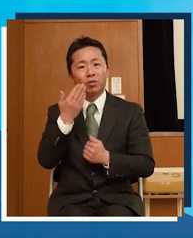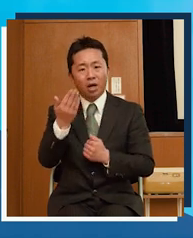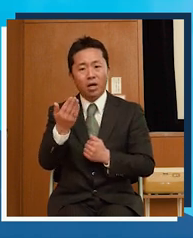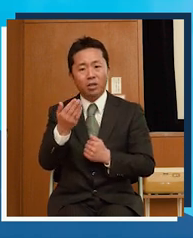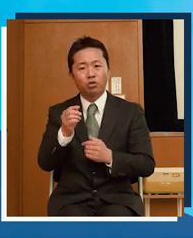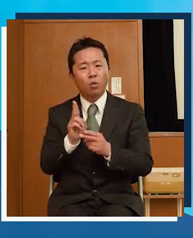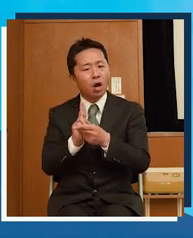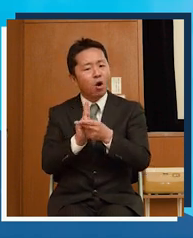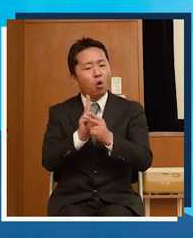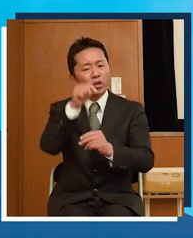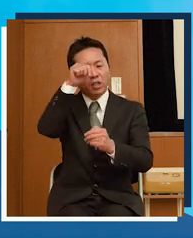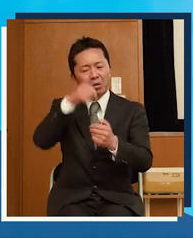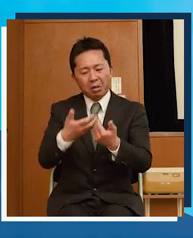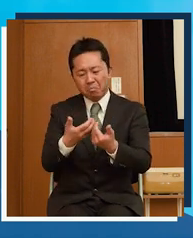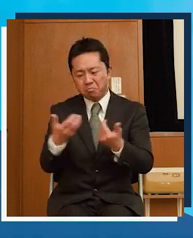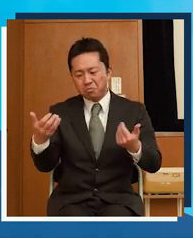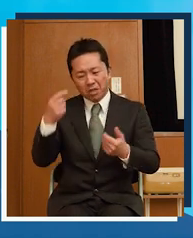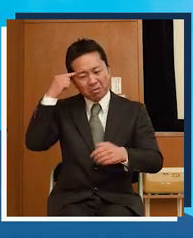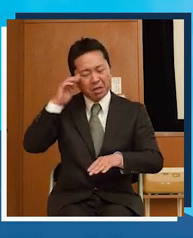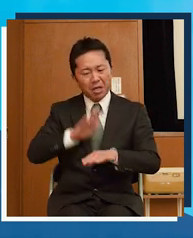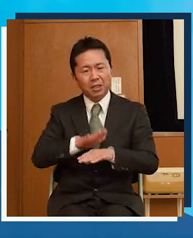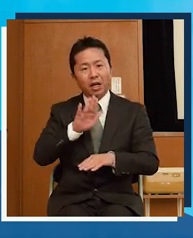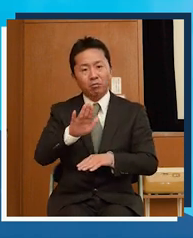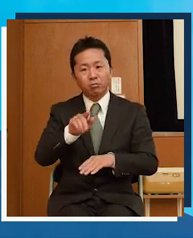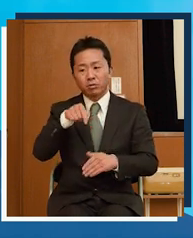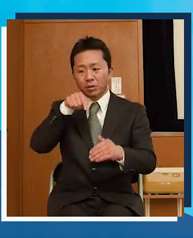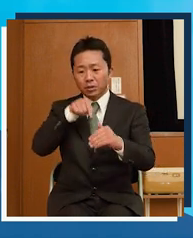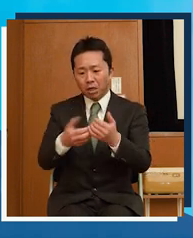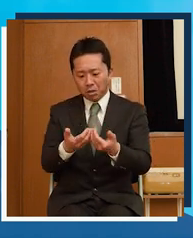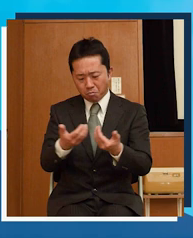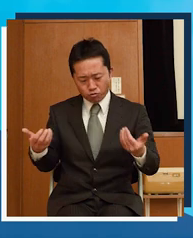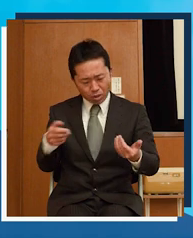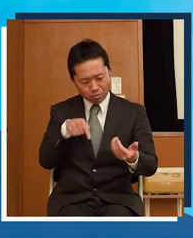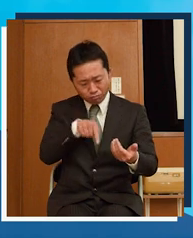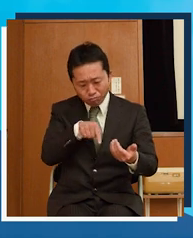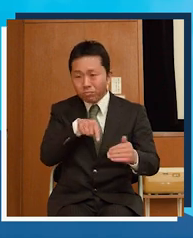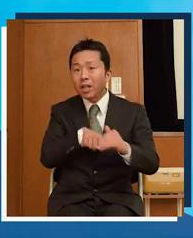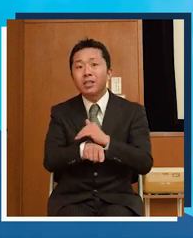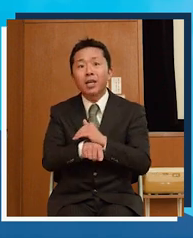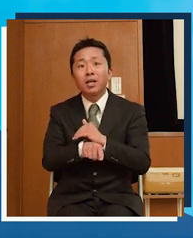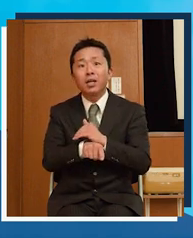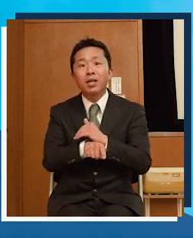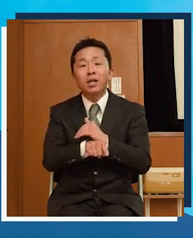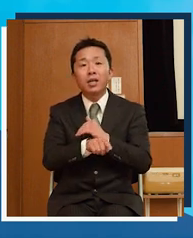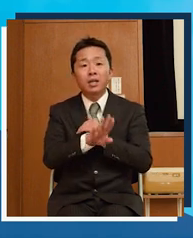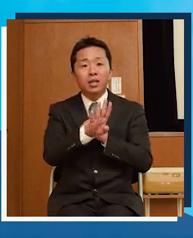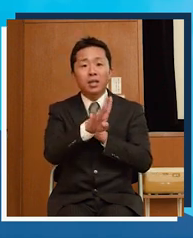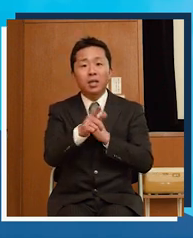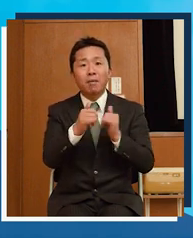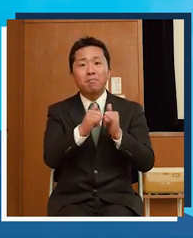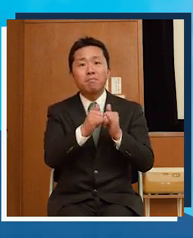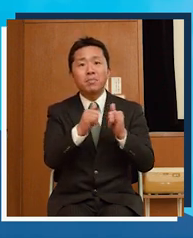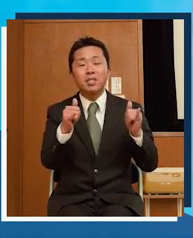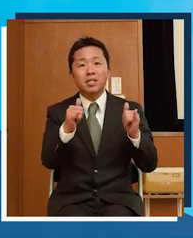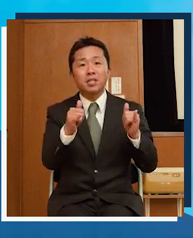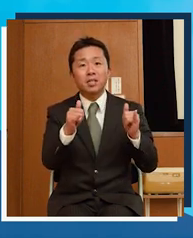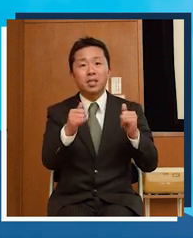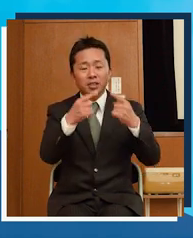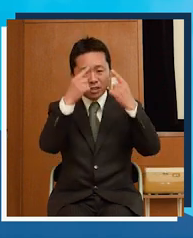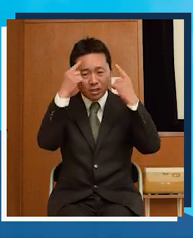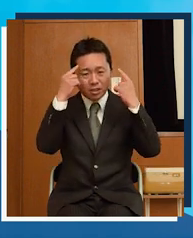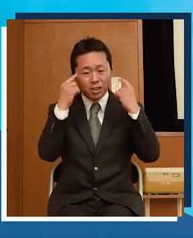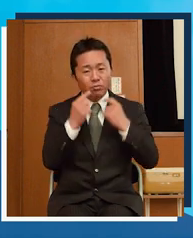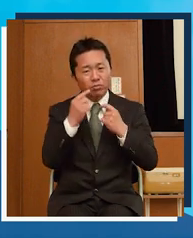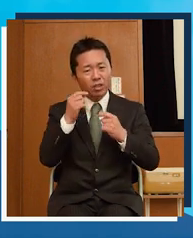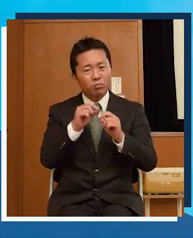起きてるからだと思うんですけどでもそれってんで分断が起きてるんだろうって考えたら沖縄県民が自分で分断を作っているのかなっ